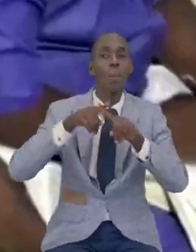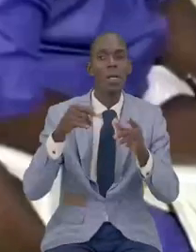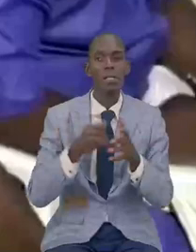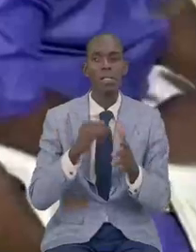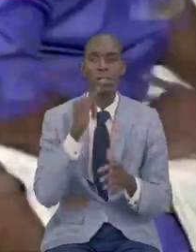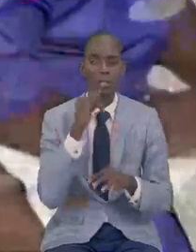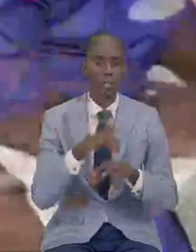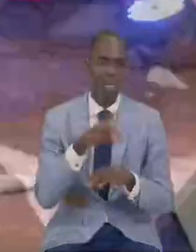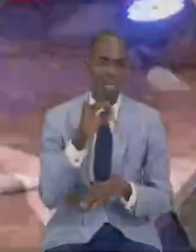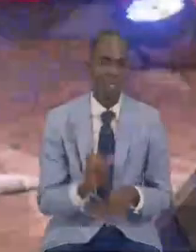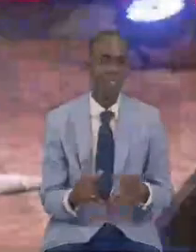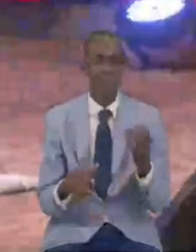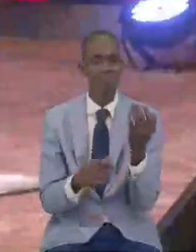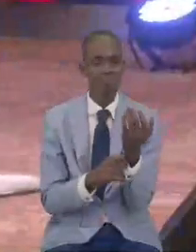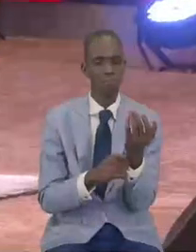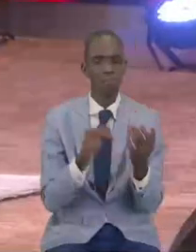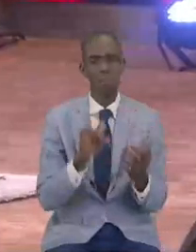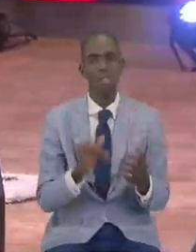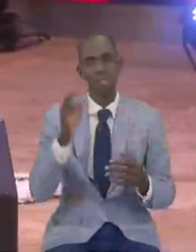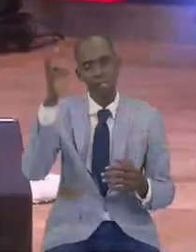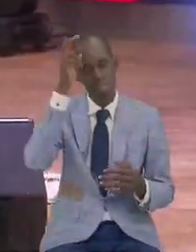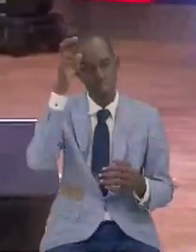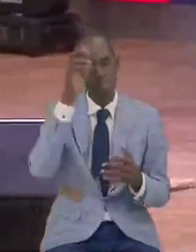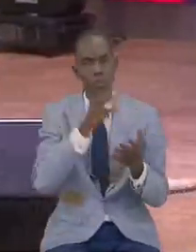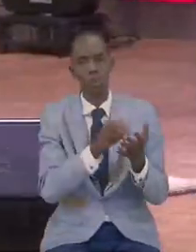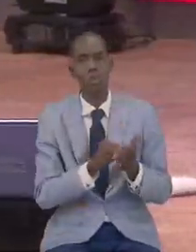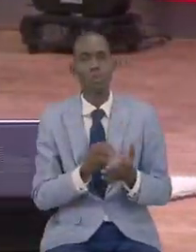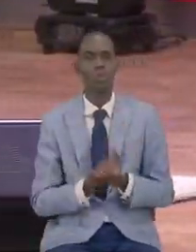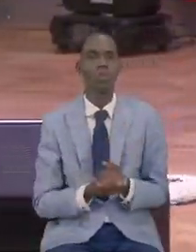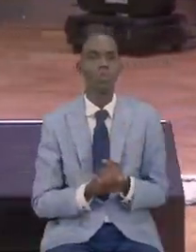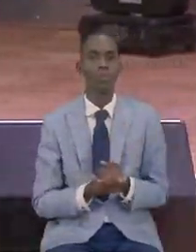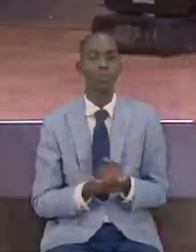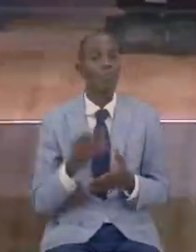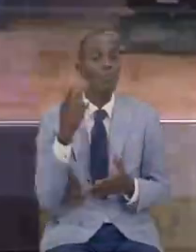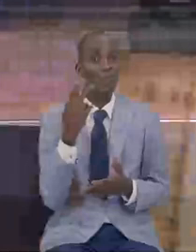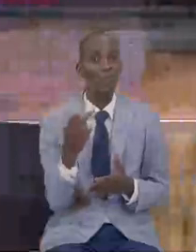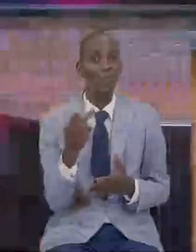charnelle, diabolique. Si quelqu'un parcourt toute la vie